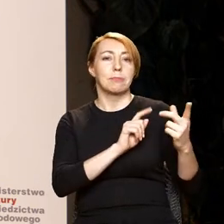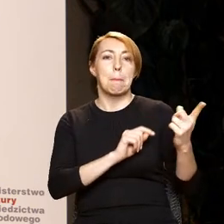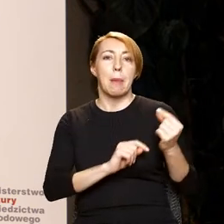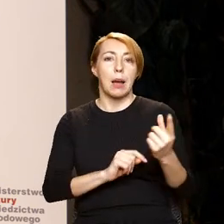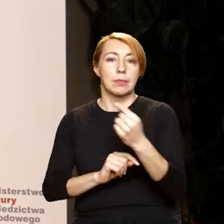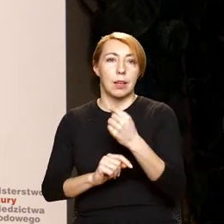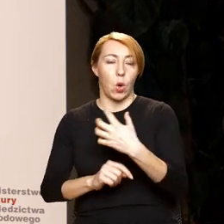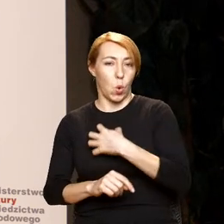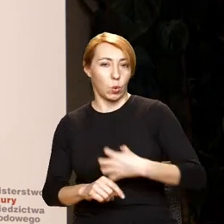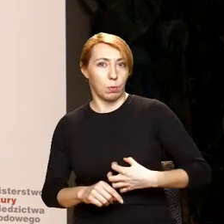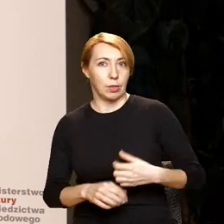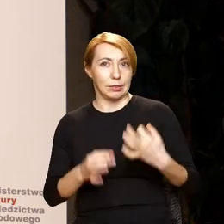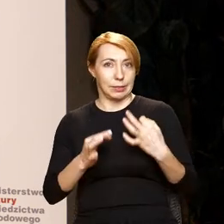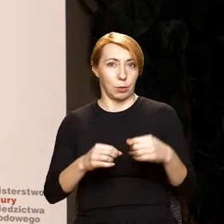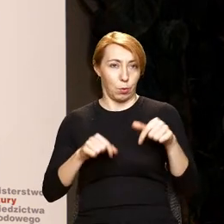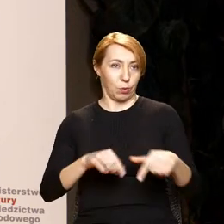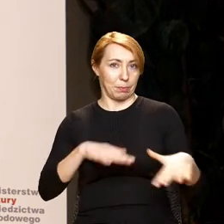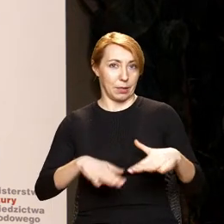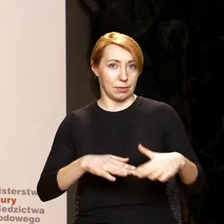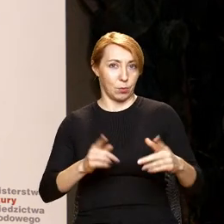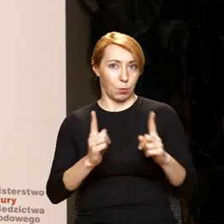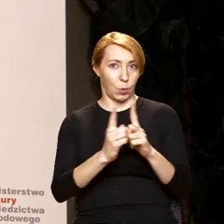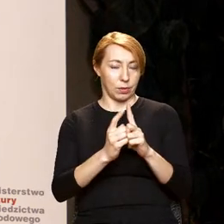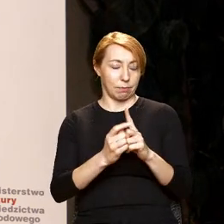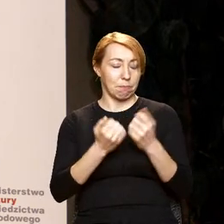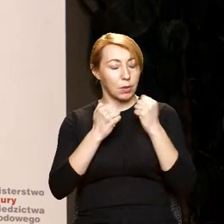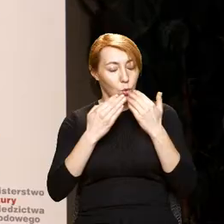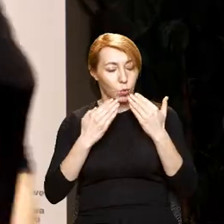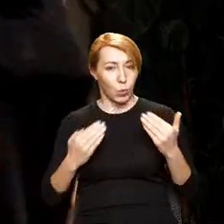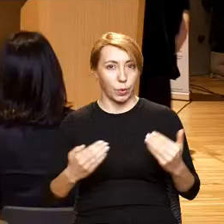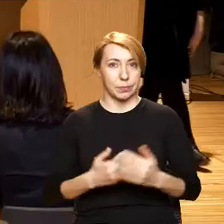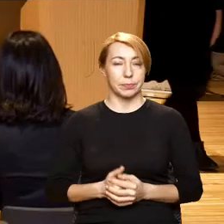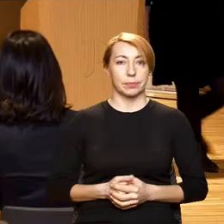się spotykać w tym pięknym miejscu. Dziękuję bardzo.